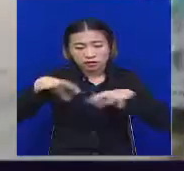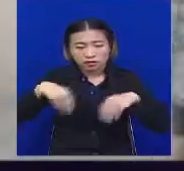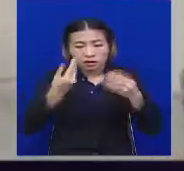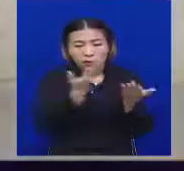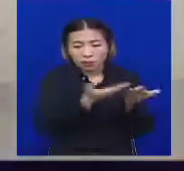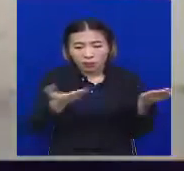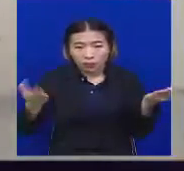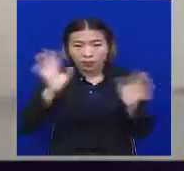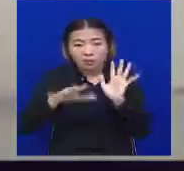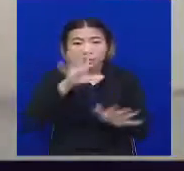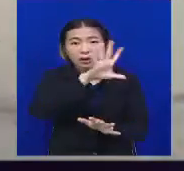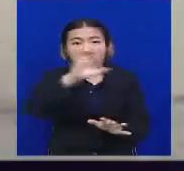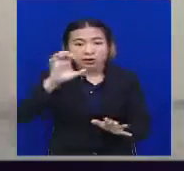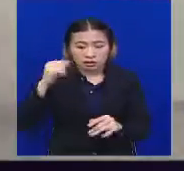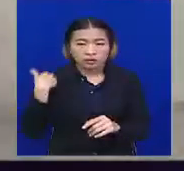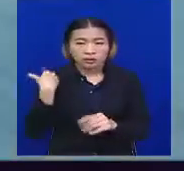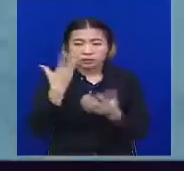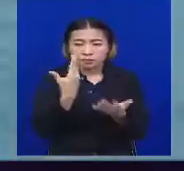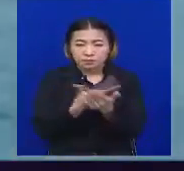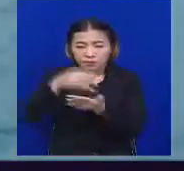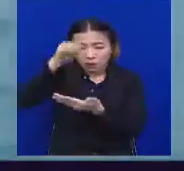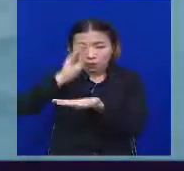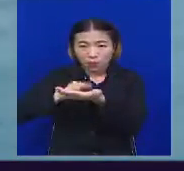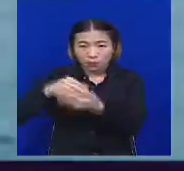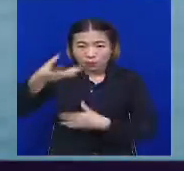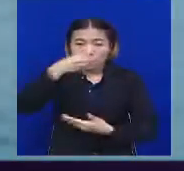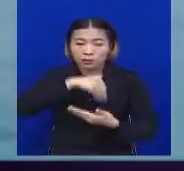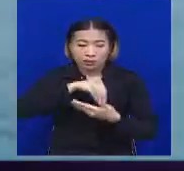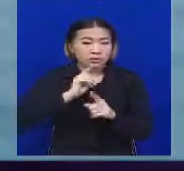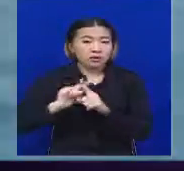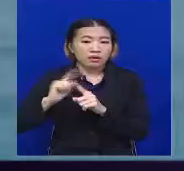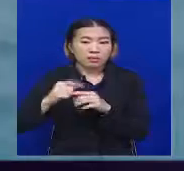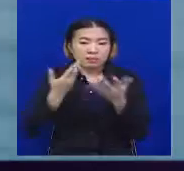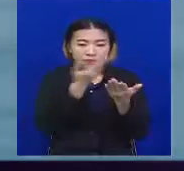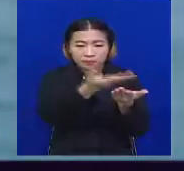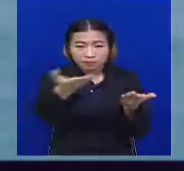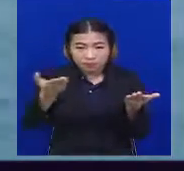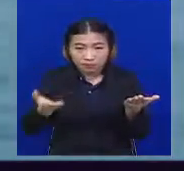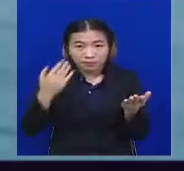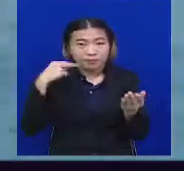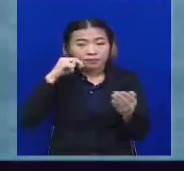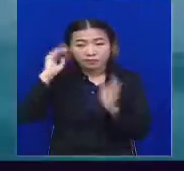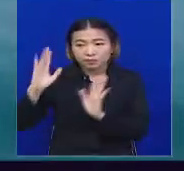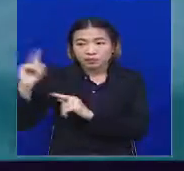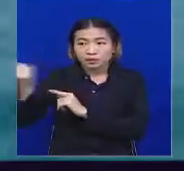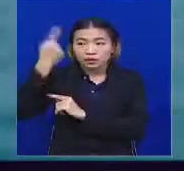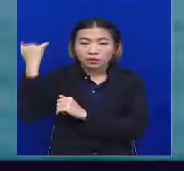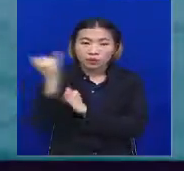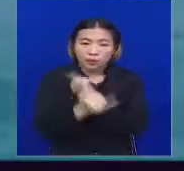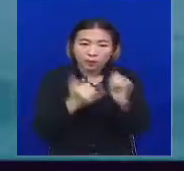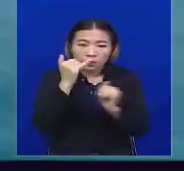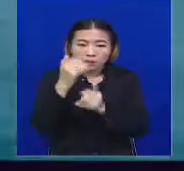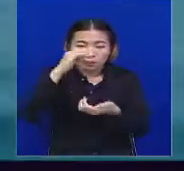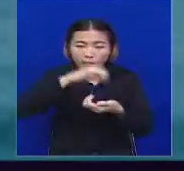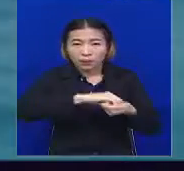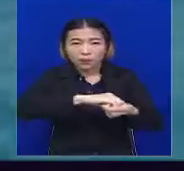เก็บรายได้เพิ่มขึ้นมากถึง400ล้านบาทซึ่งนำมาสู่การซื้อทุ่นผูกกลางน้ำรองรับเรือนักท่องเที่ยวและยังได้รับความร่วมมือจ